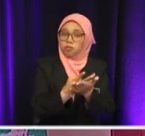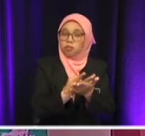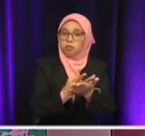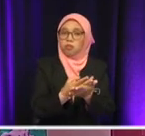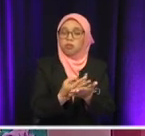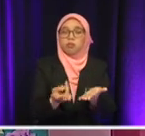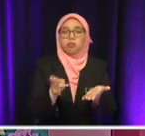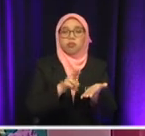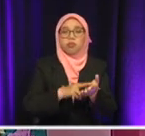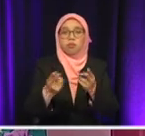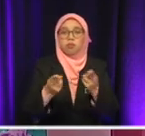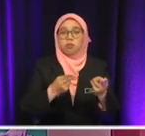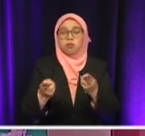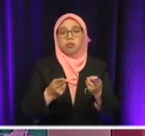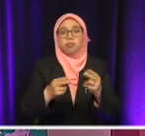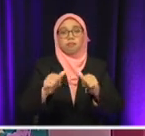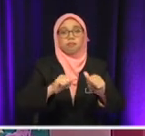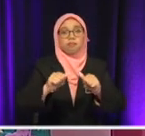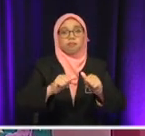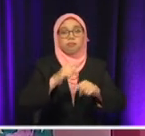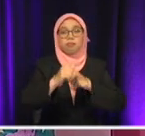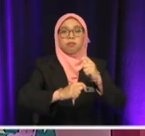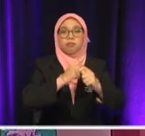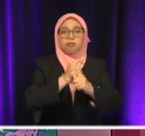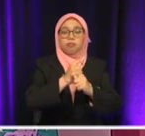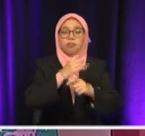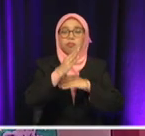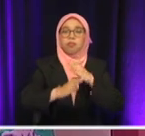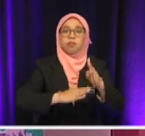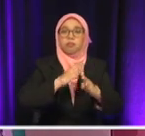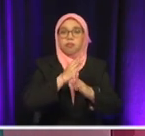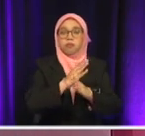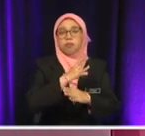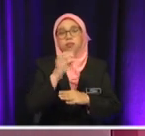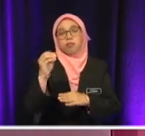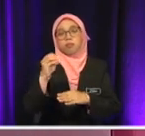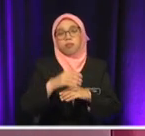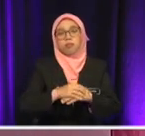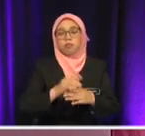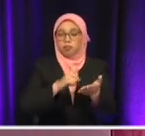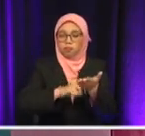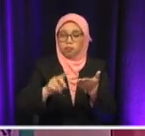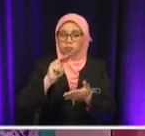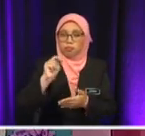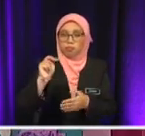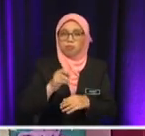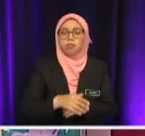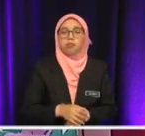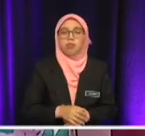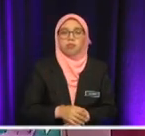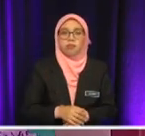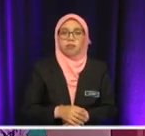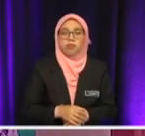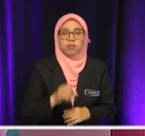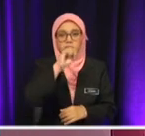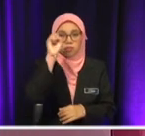pengurusan aktiviti tahunan, bulanan dan juga mingguan. Alright? Okey, kita pergi ke soalan yang ketujuh.